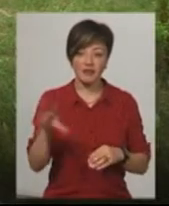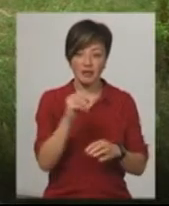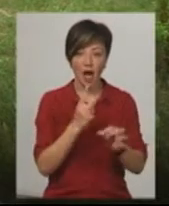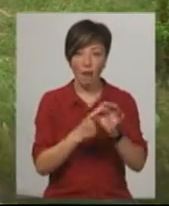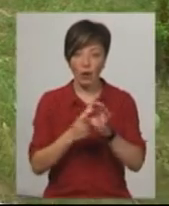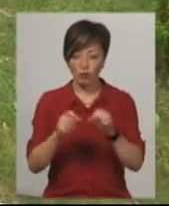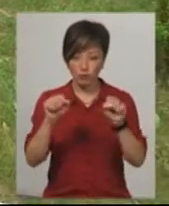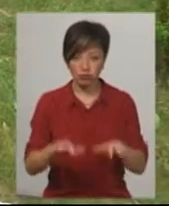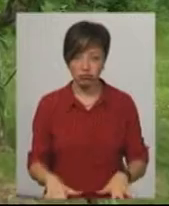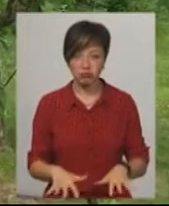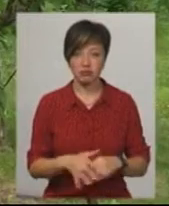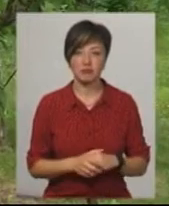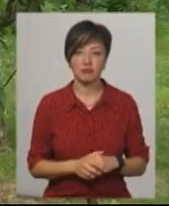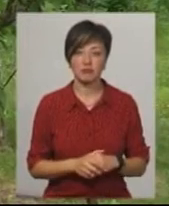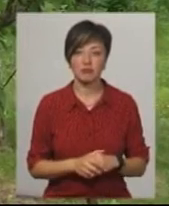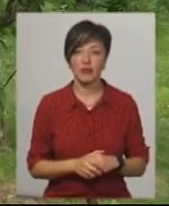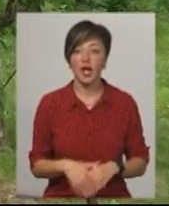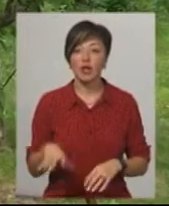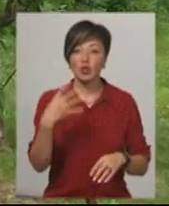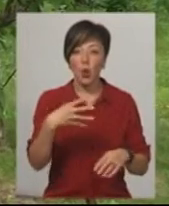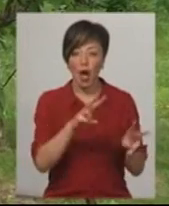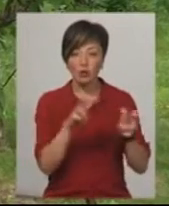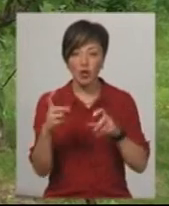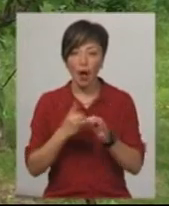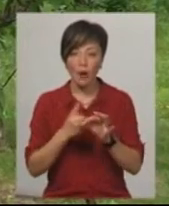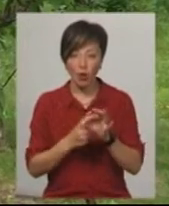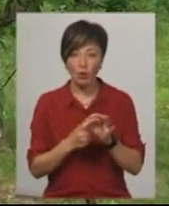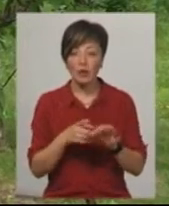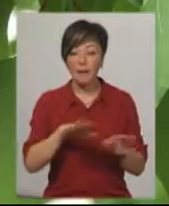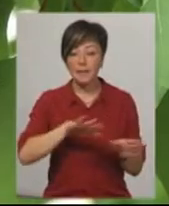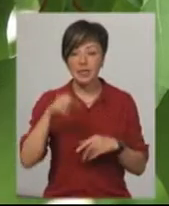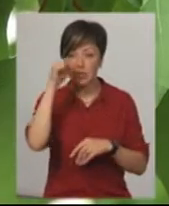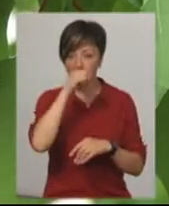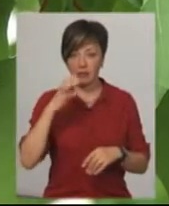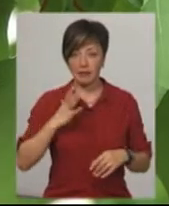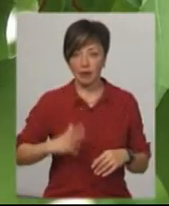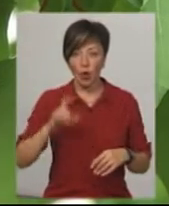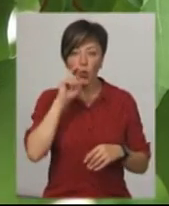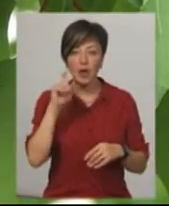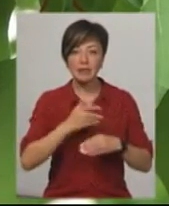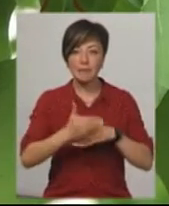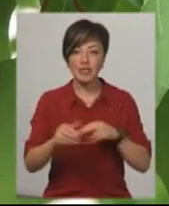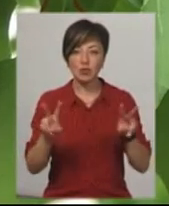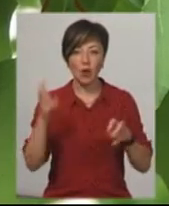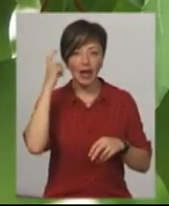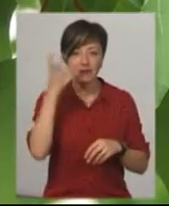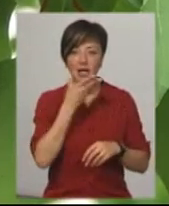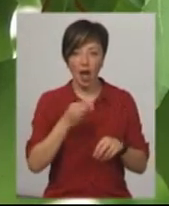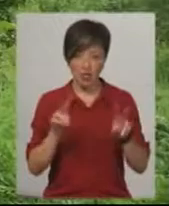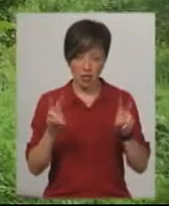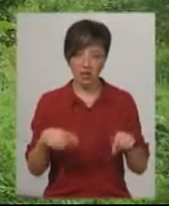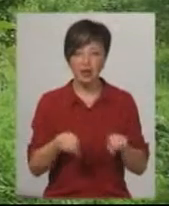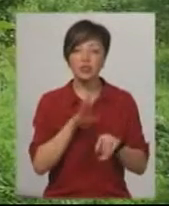лежали на землі, все «Цунамі» впало. Із 40 сортів абрикос в цьому господарстві після заморозків вистояв український пізній сорт «Київський красень».